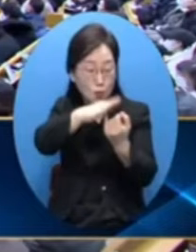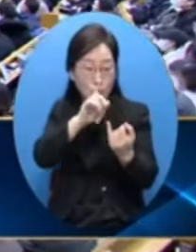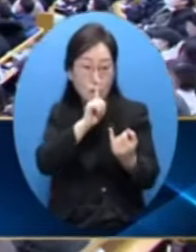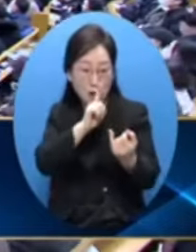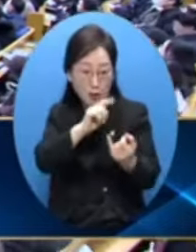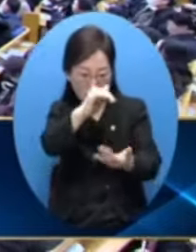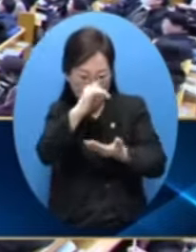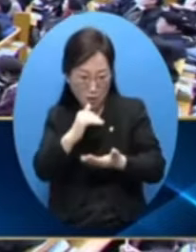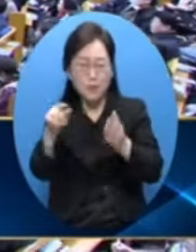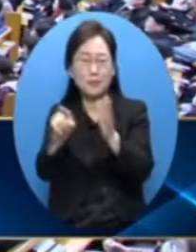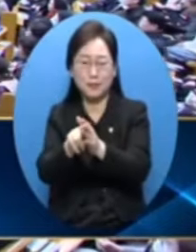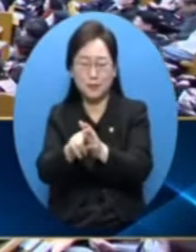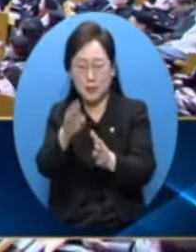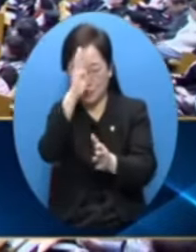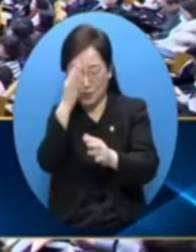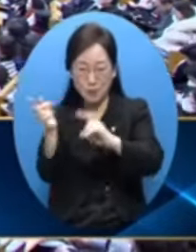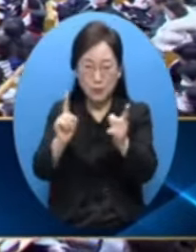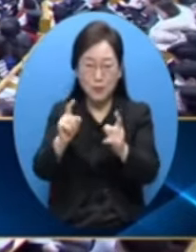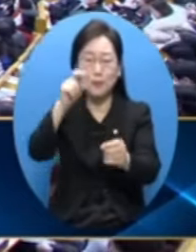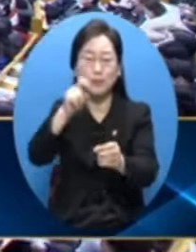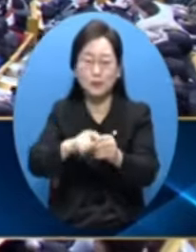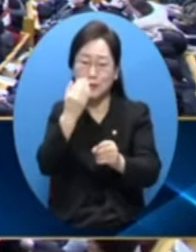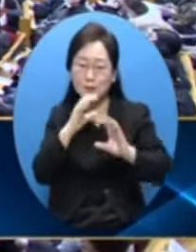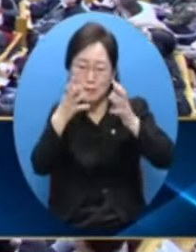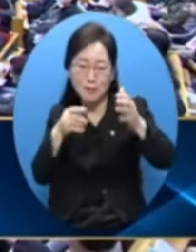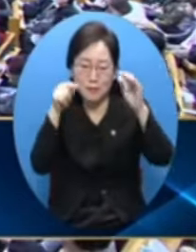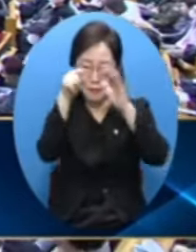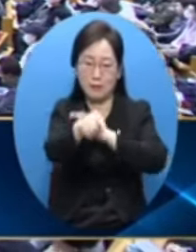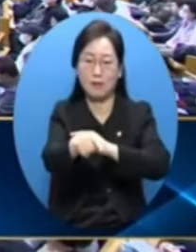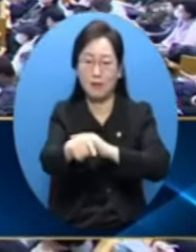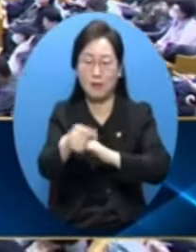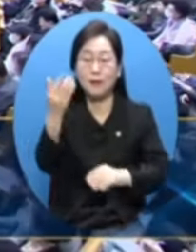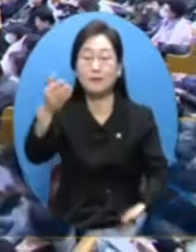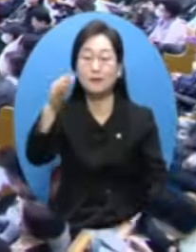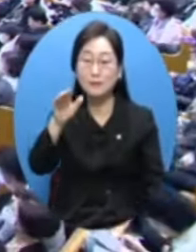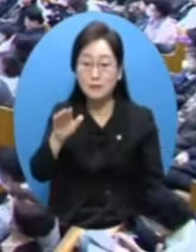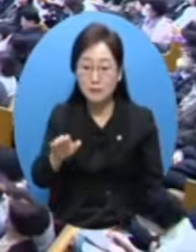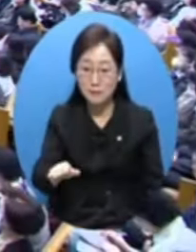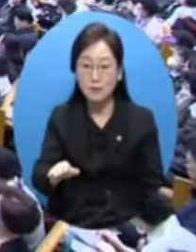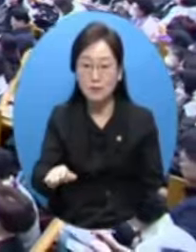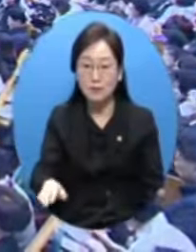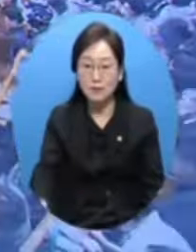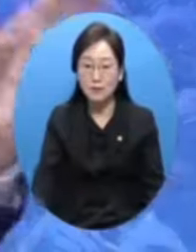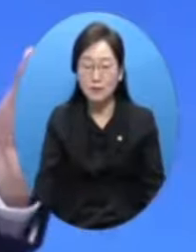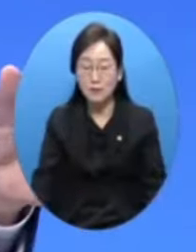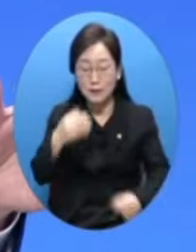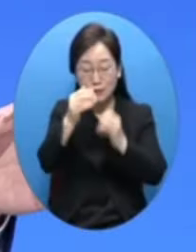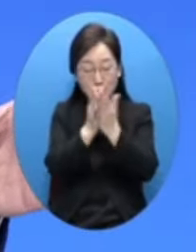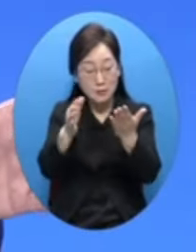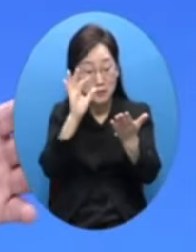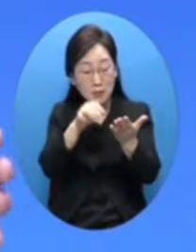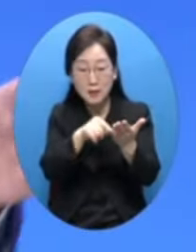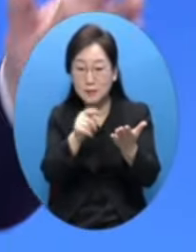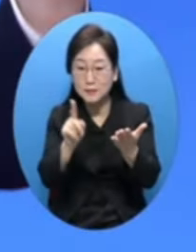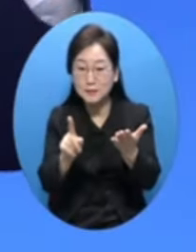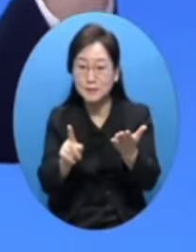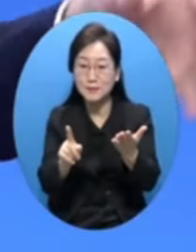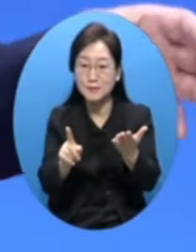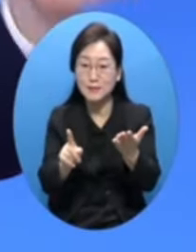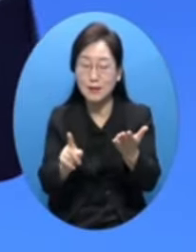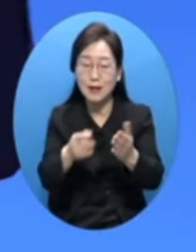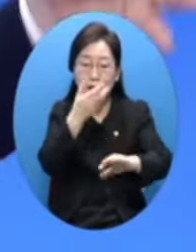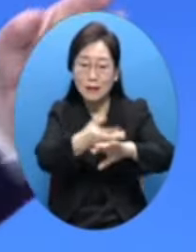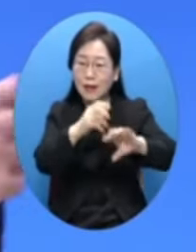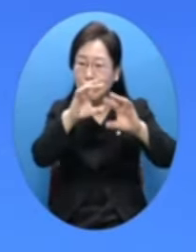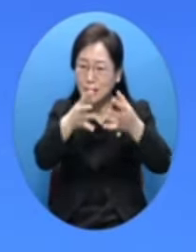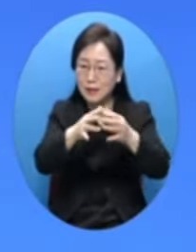믿고 병고침 받기 위해서 이스라엘로 갑니다. 그런데 성경을 보니까 이방